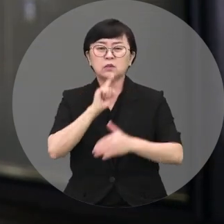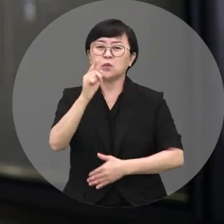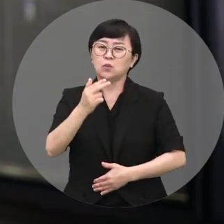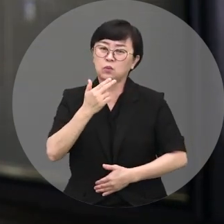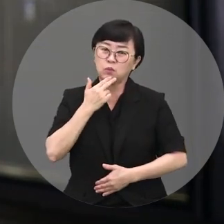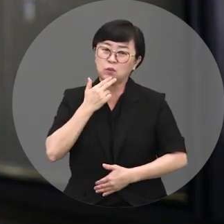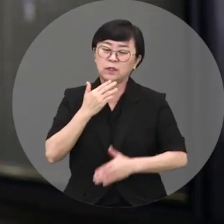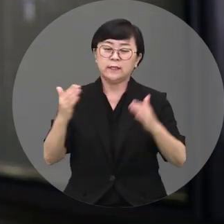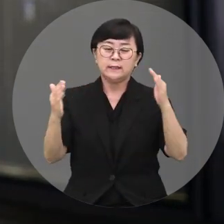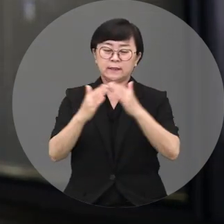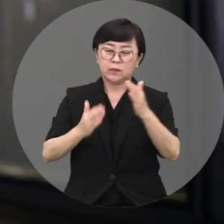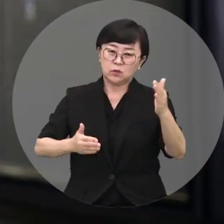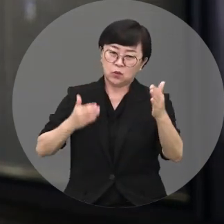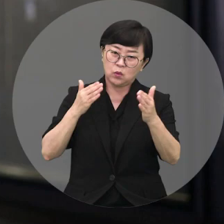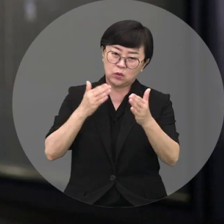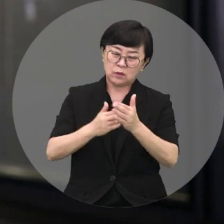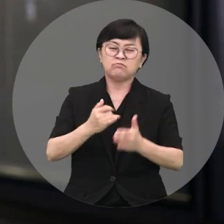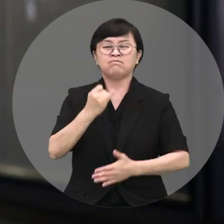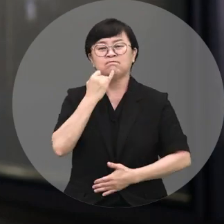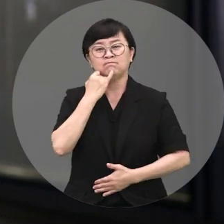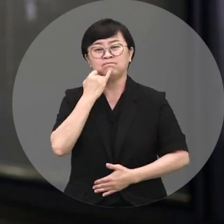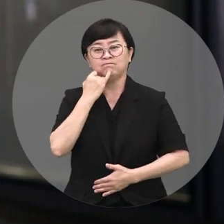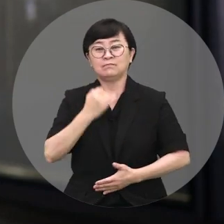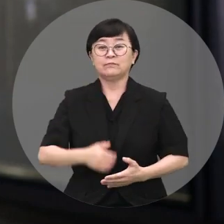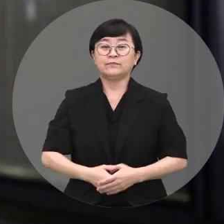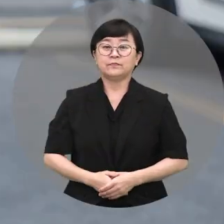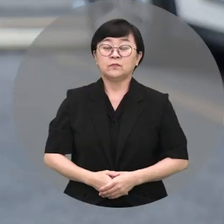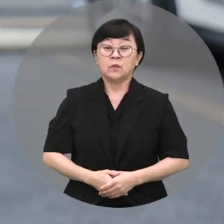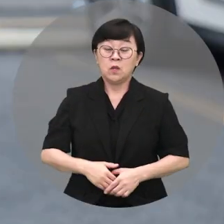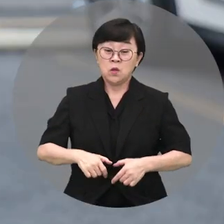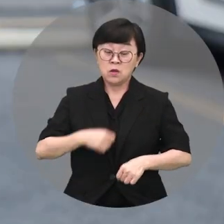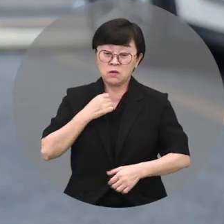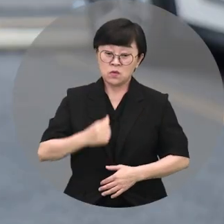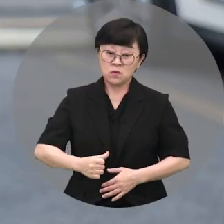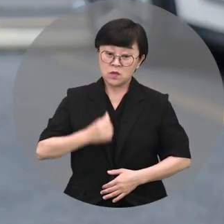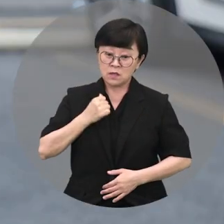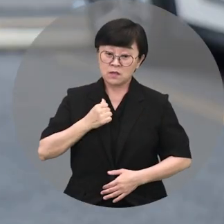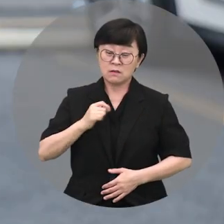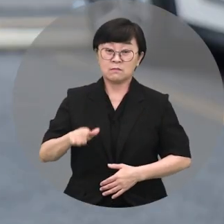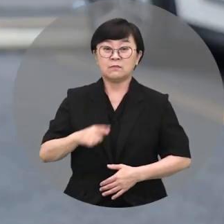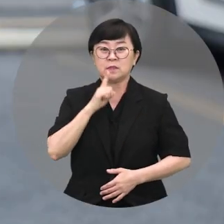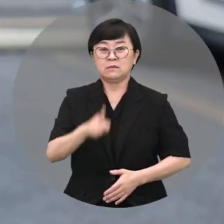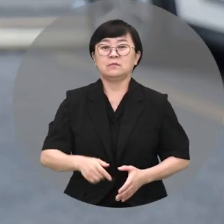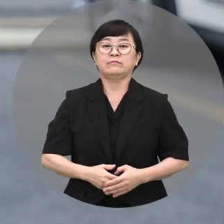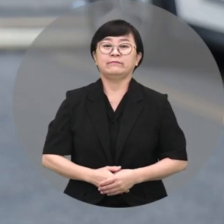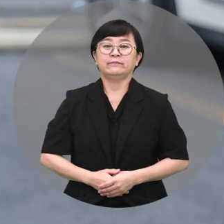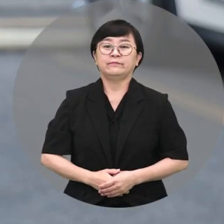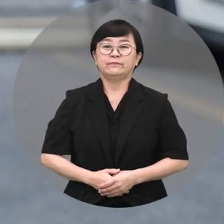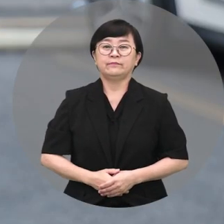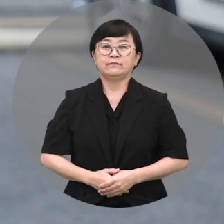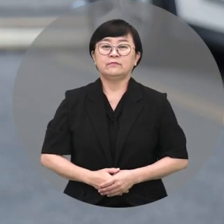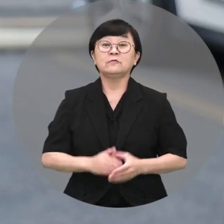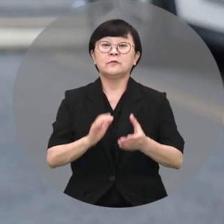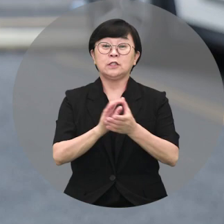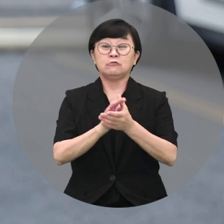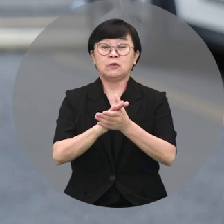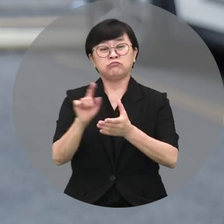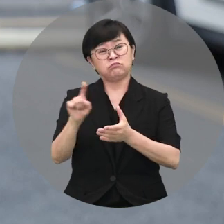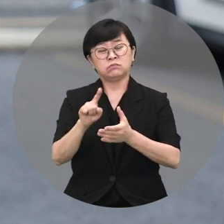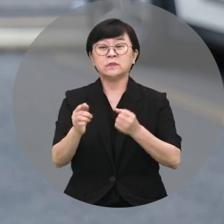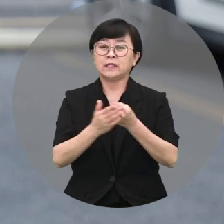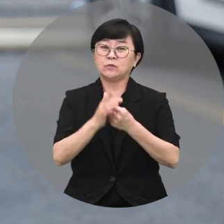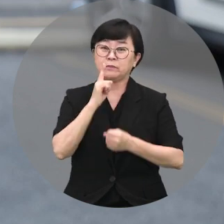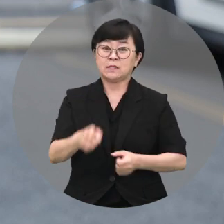안전하게 귀가하고 아무 일도 없었을 건데 솔직히 너무 화가 나고 분통이 터집니다. 친구랑 대리기사만